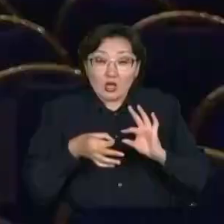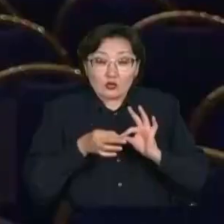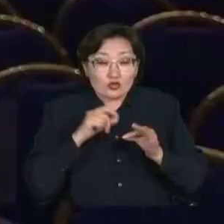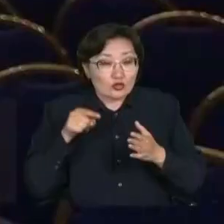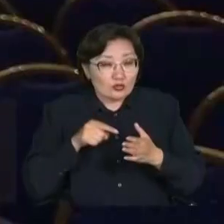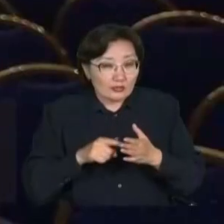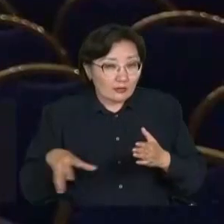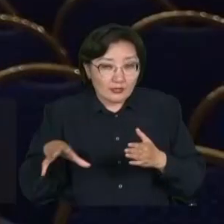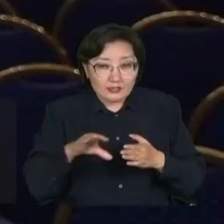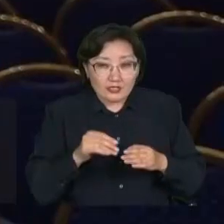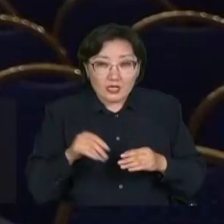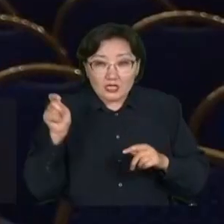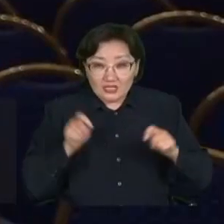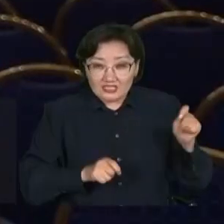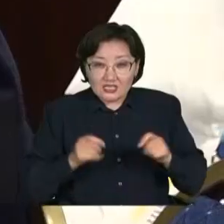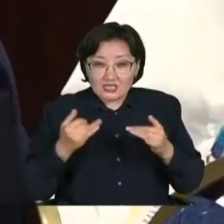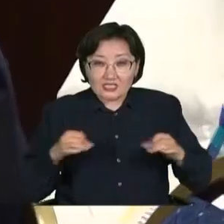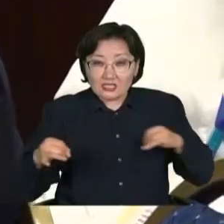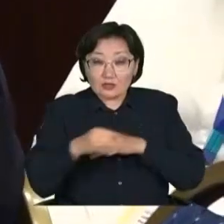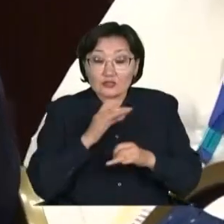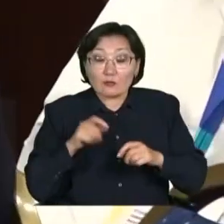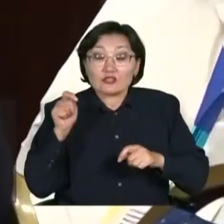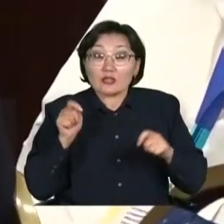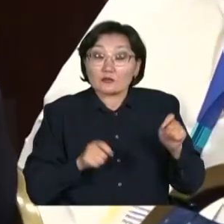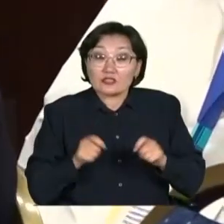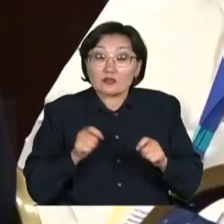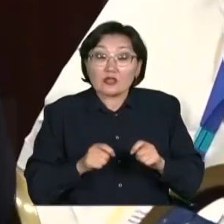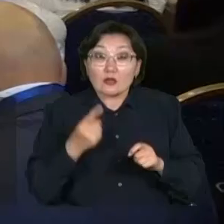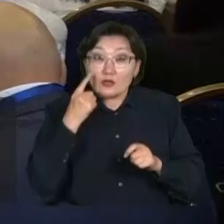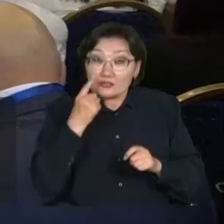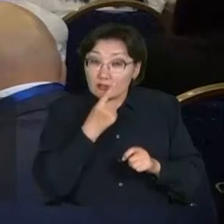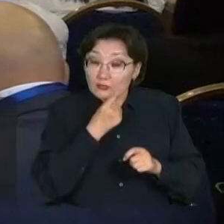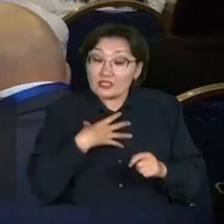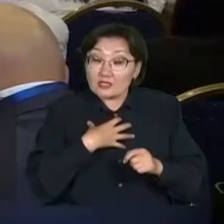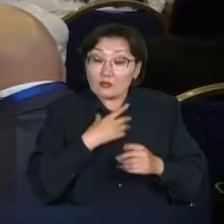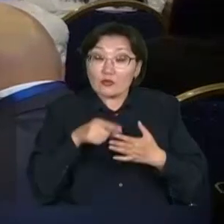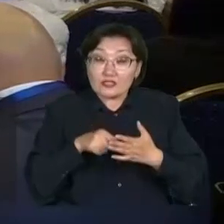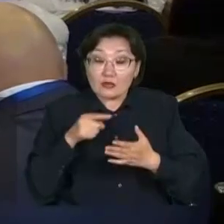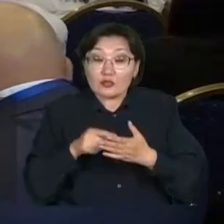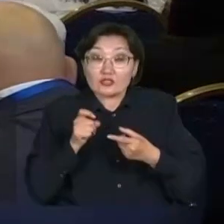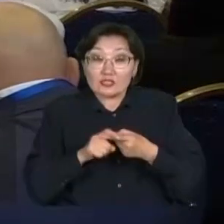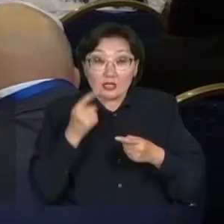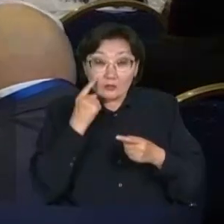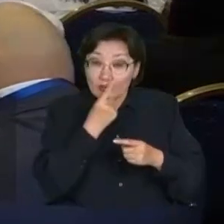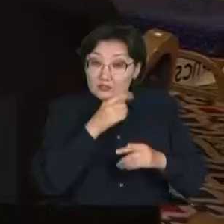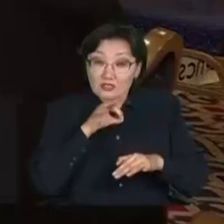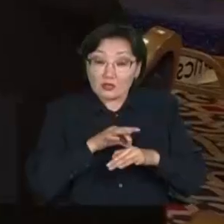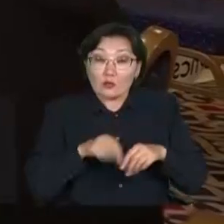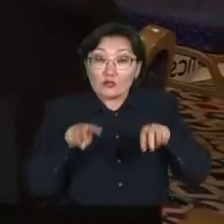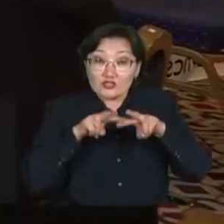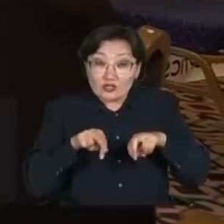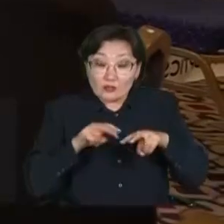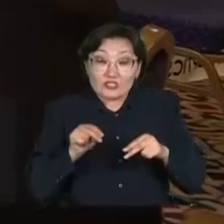берн осы конгрессте каз талхаймс. Конференция барысында офтальмологияның өзекті мәселелерімен қатар көз ауруларын диагностикалау